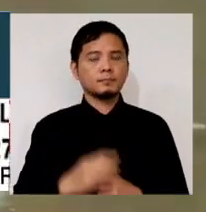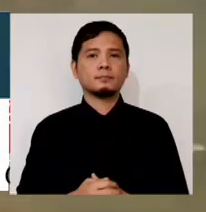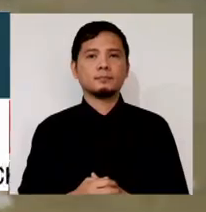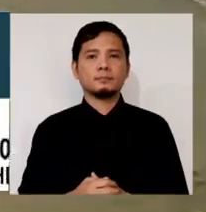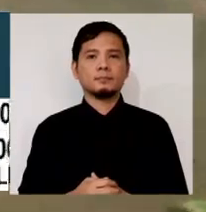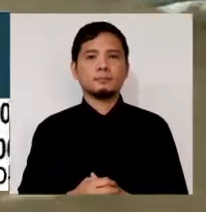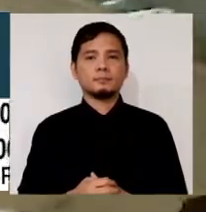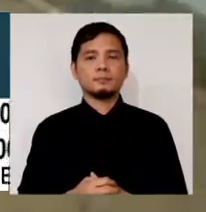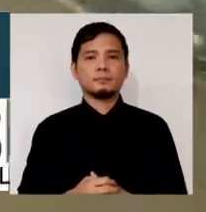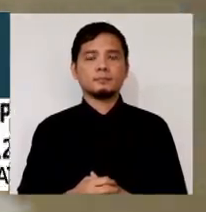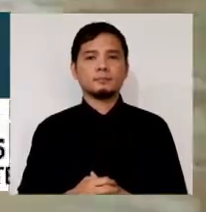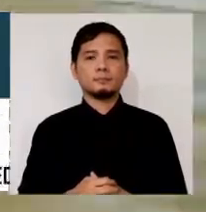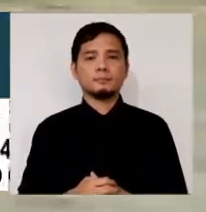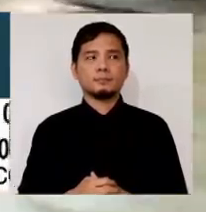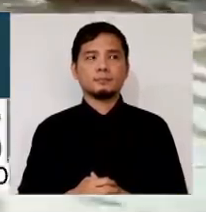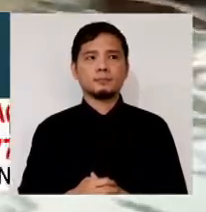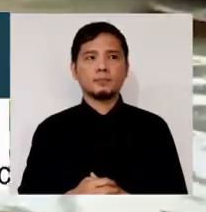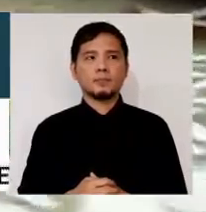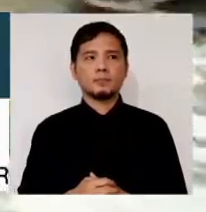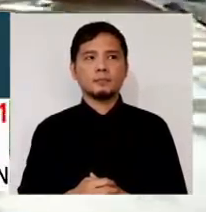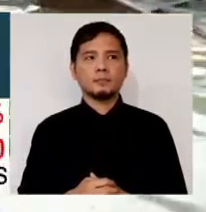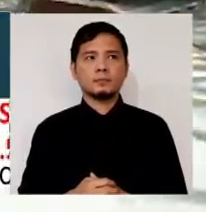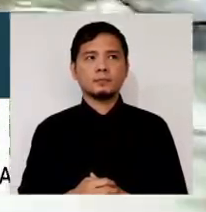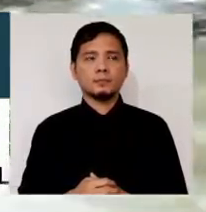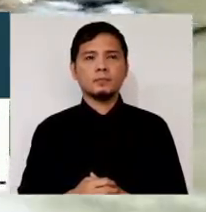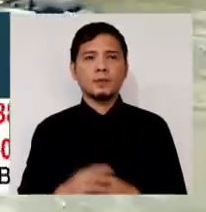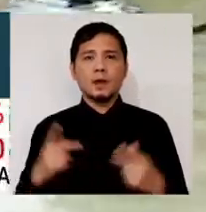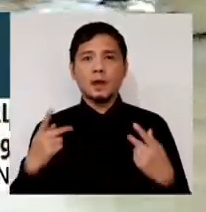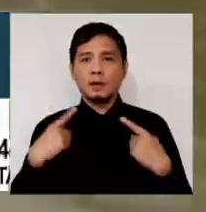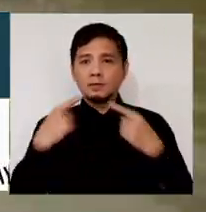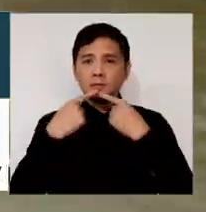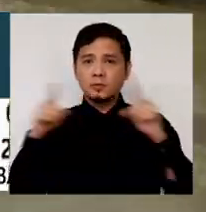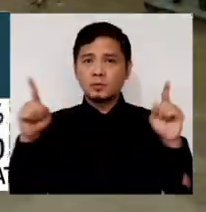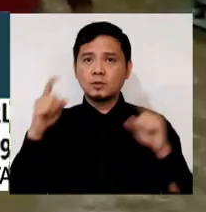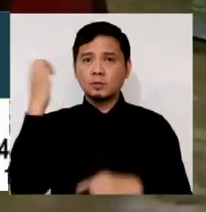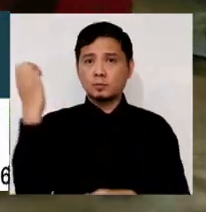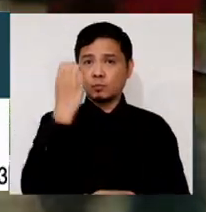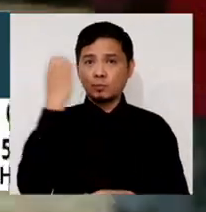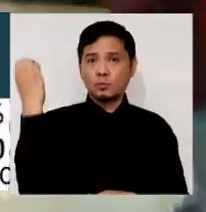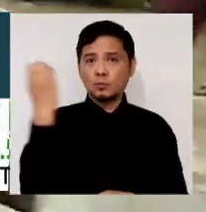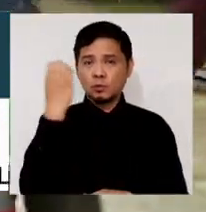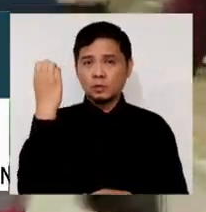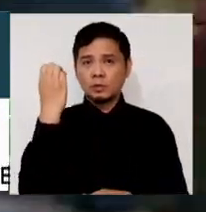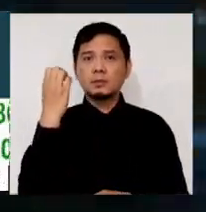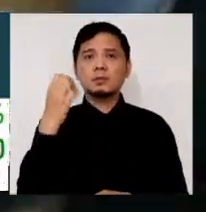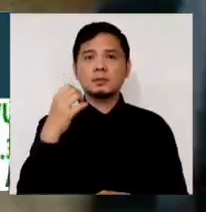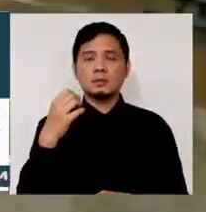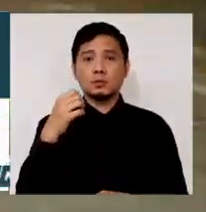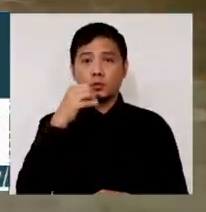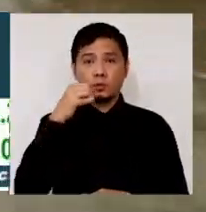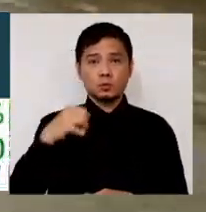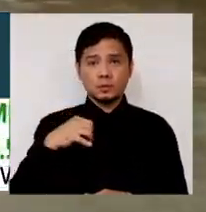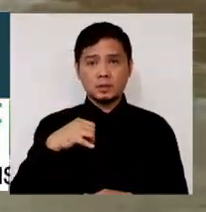Yung ibang Antandag City will be declaring a state of calamity. Kami bukas, kasi bukas ang session